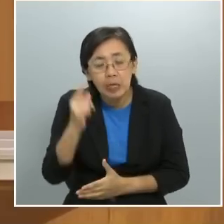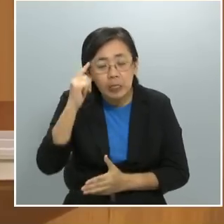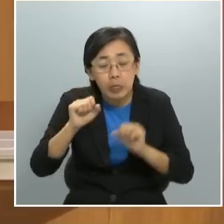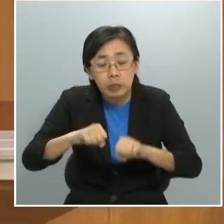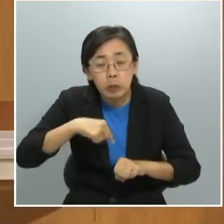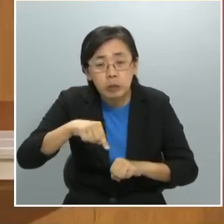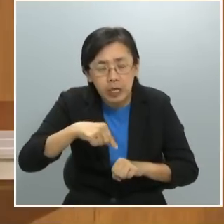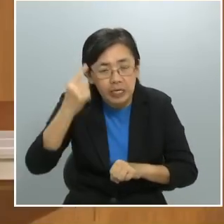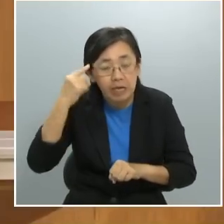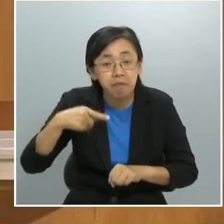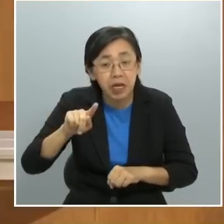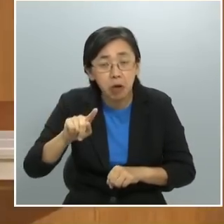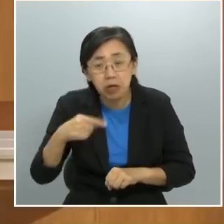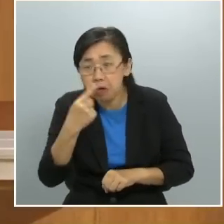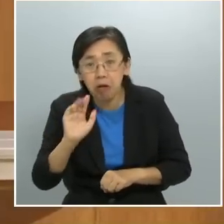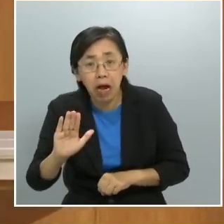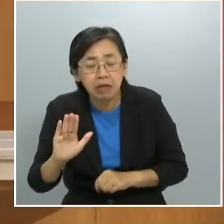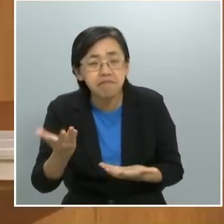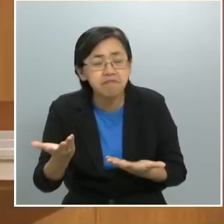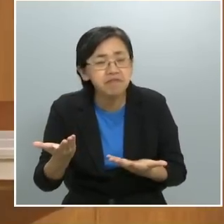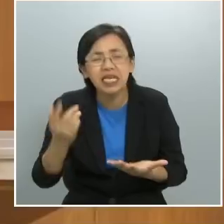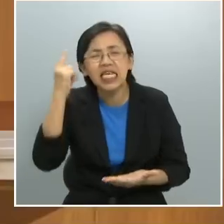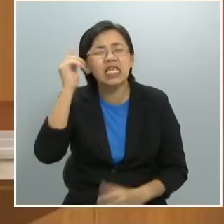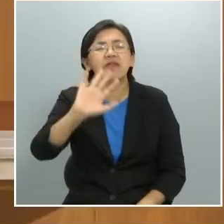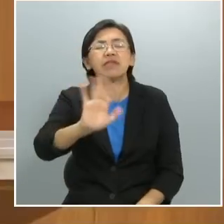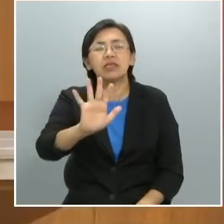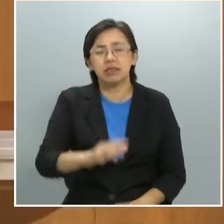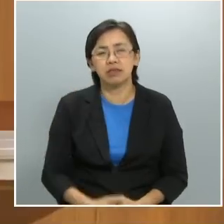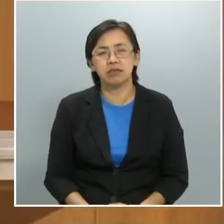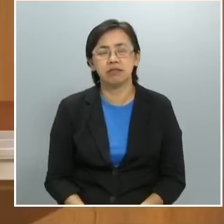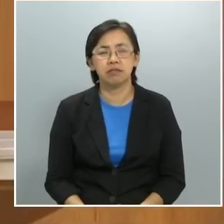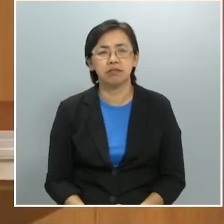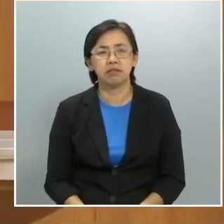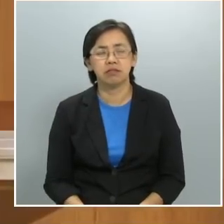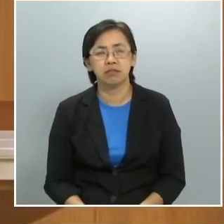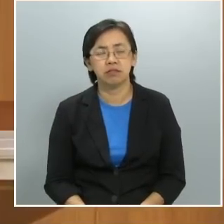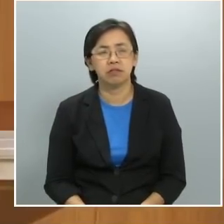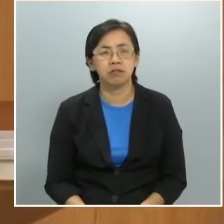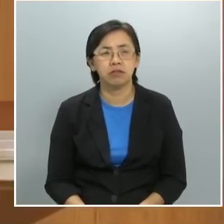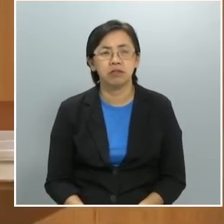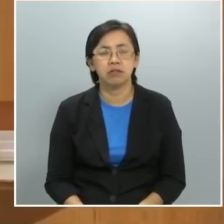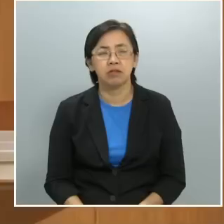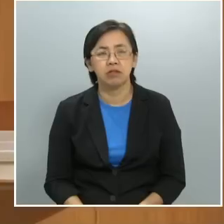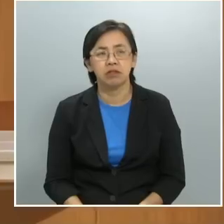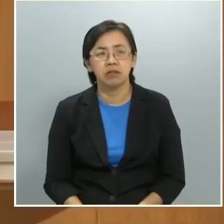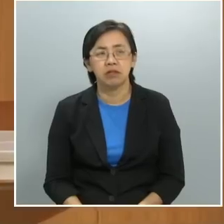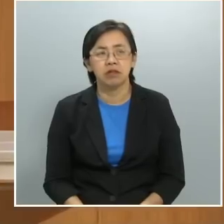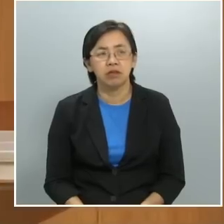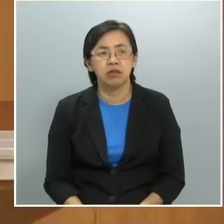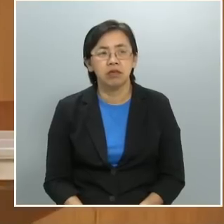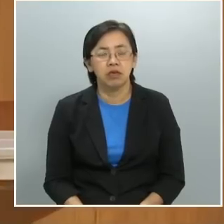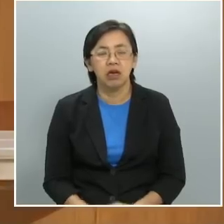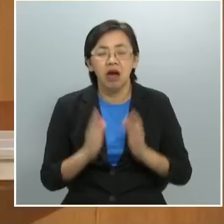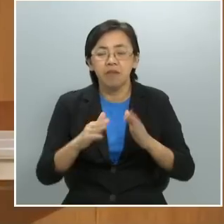ใครไหมคงไม่ใช่ ถือเป็นเกมการเมืองหรือการไม่ตรงไปตรงมาแบบที่พรรคก้าวไกลตั้งมาตรฐานไว้ก่อนหน้านี้ ก็เป็นสิทธิ์ที่จะวิจ